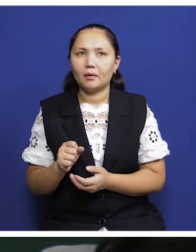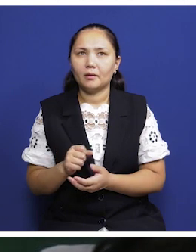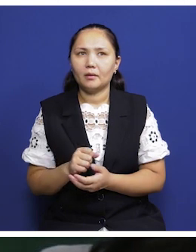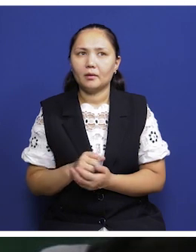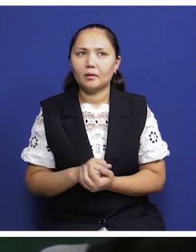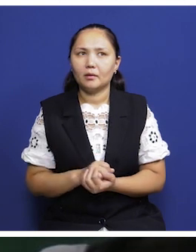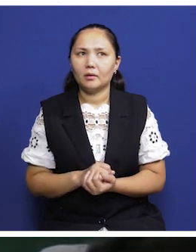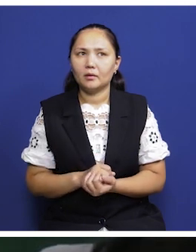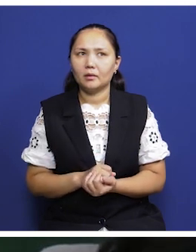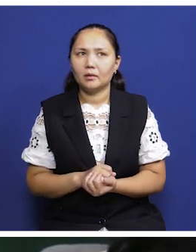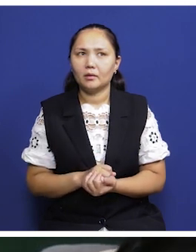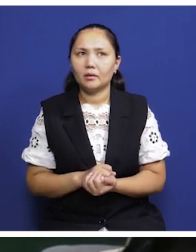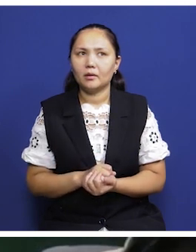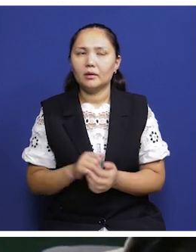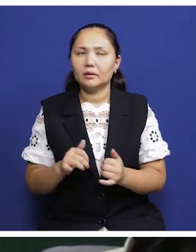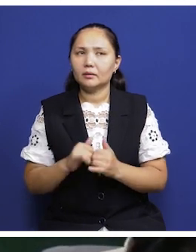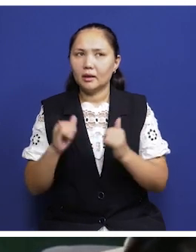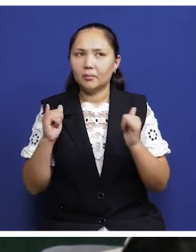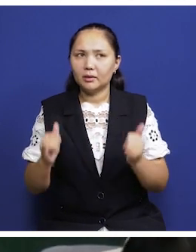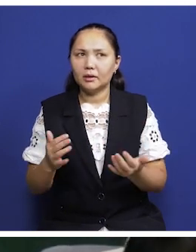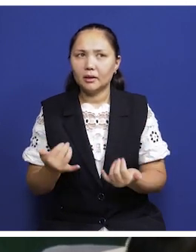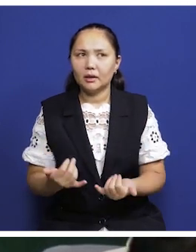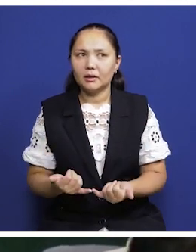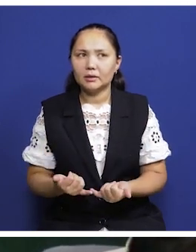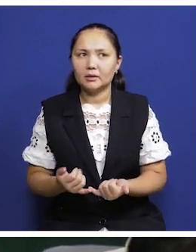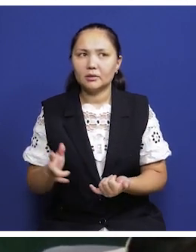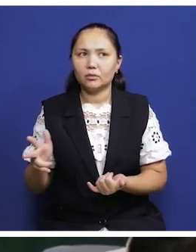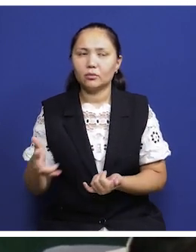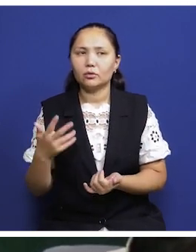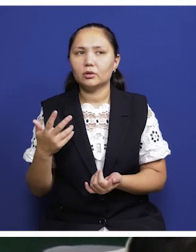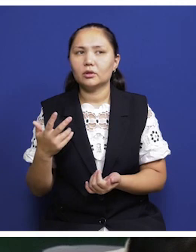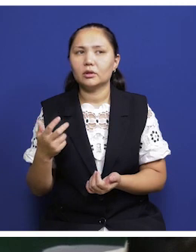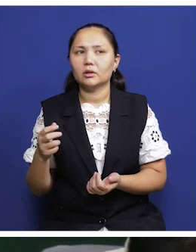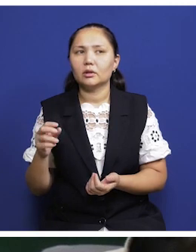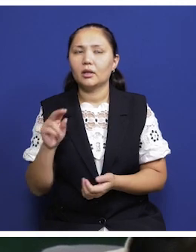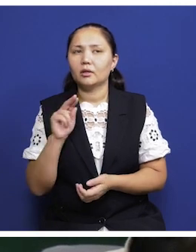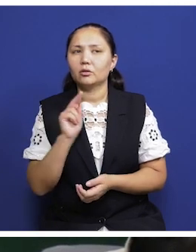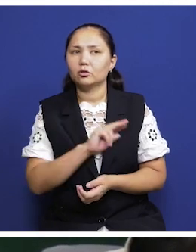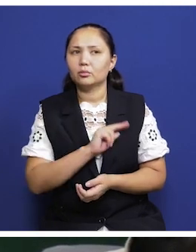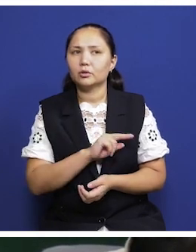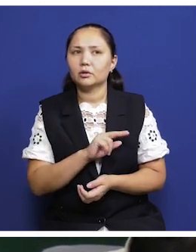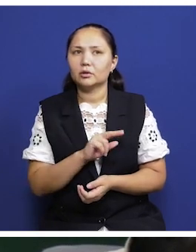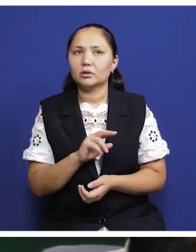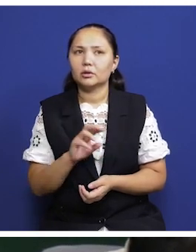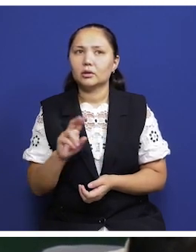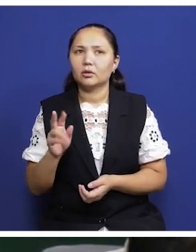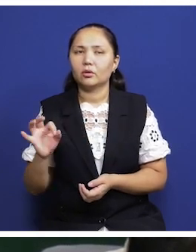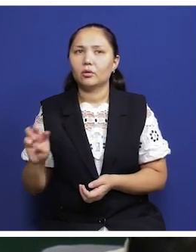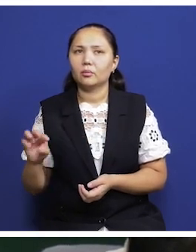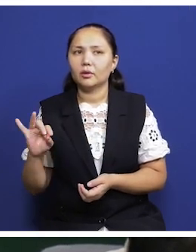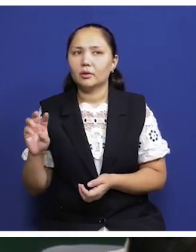кейін барып документіміз әрі жылжи бастады. Газеттанда 30-дай шаруашылық жаңағы комитетке кірейін деп